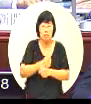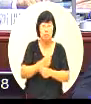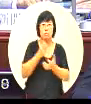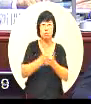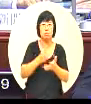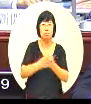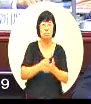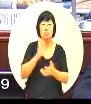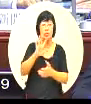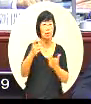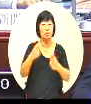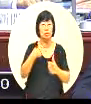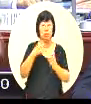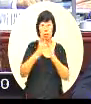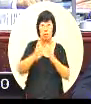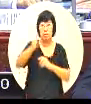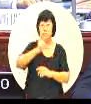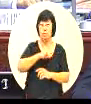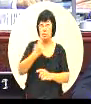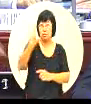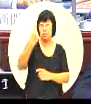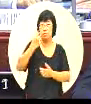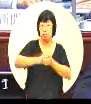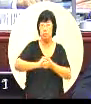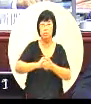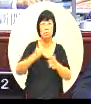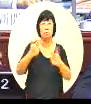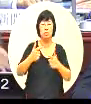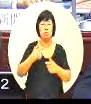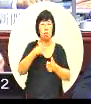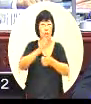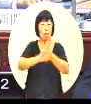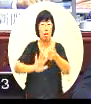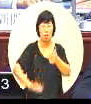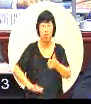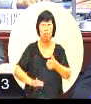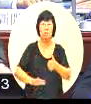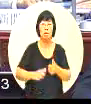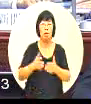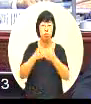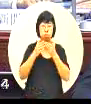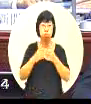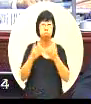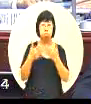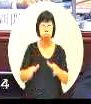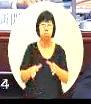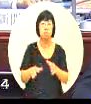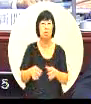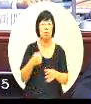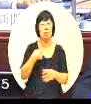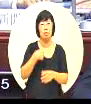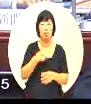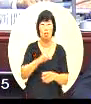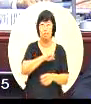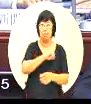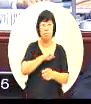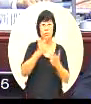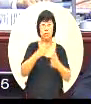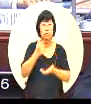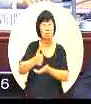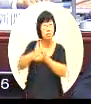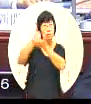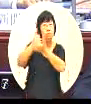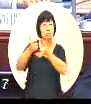我不是市长可以决定，不是我可以给影响买不我都没有，这就是尊重专